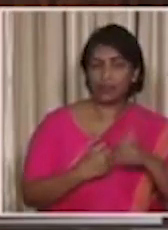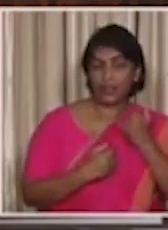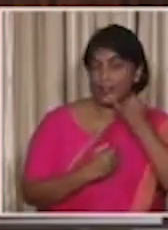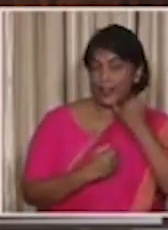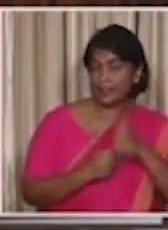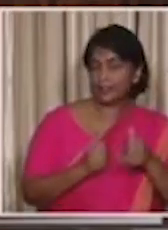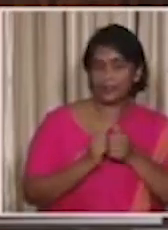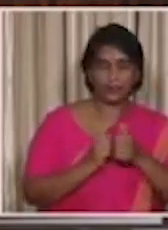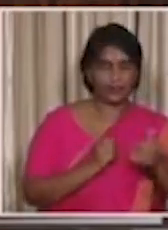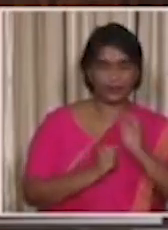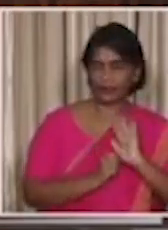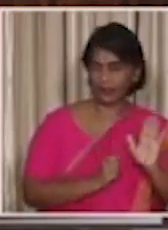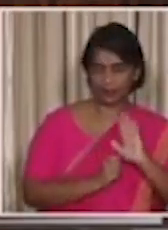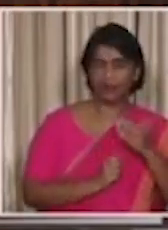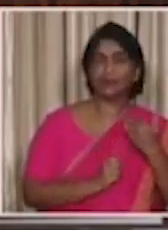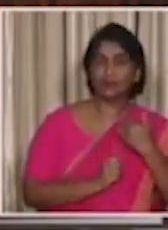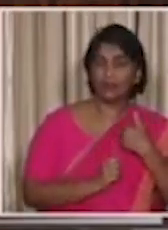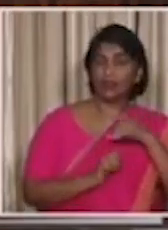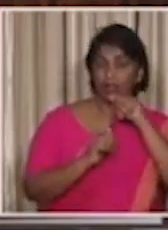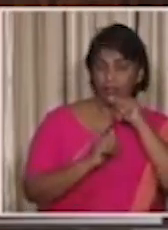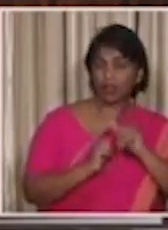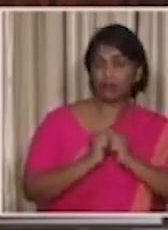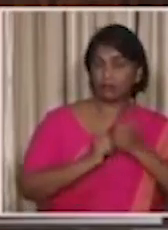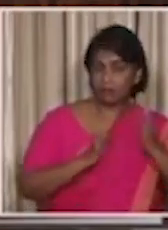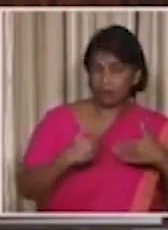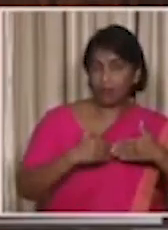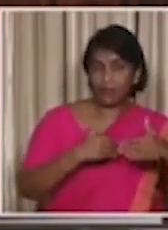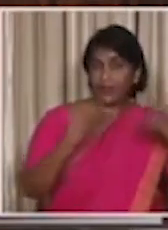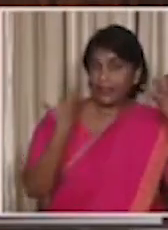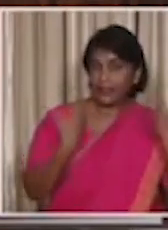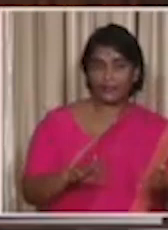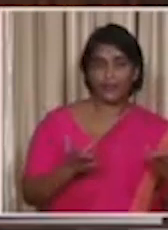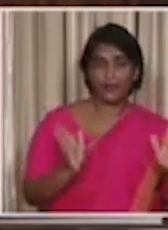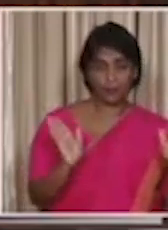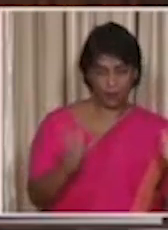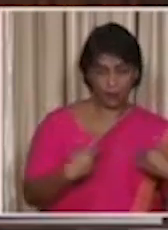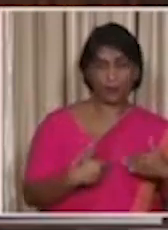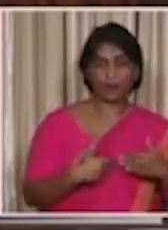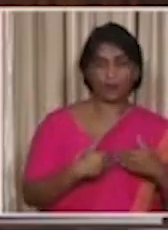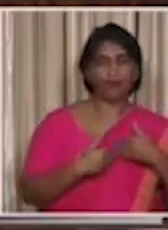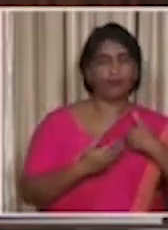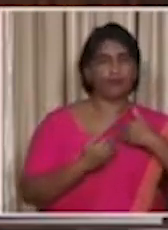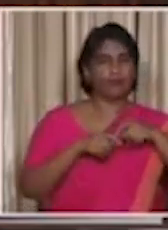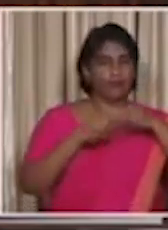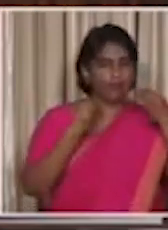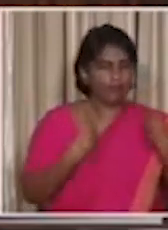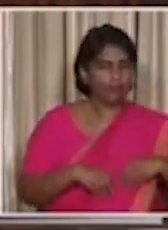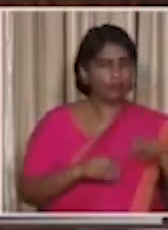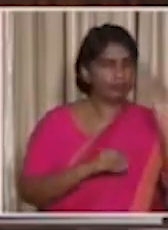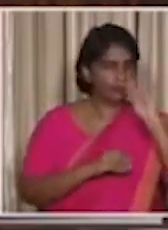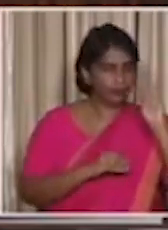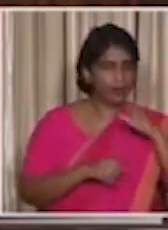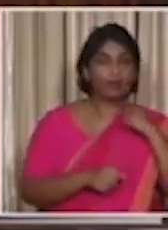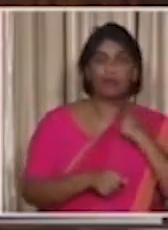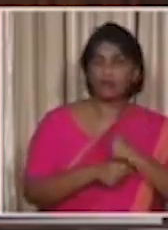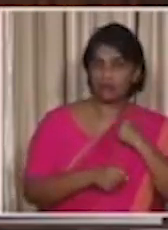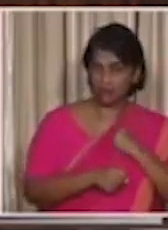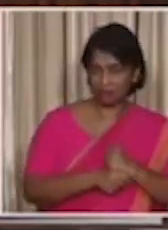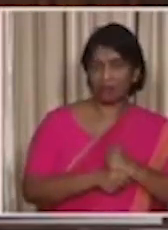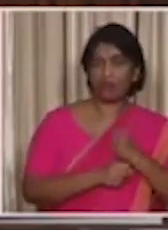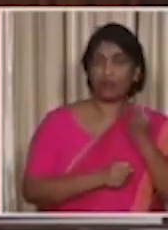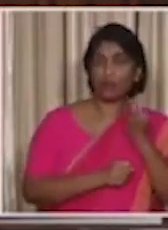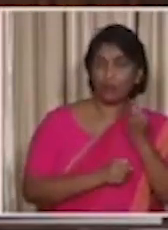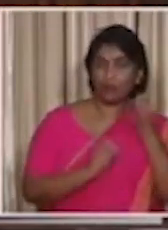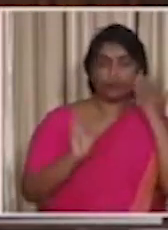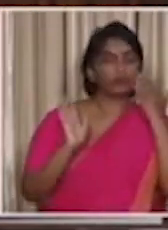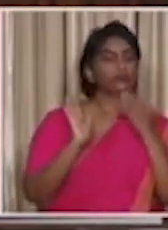පහසු ගමනක් නෙමෙයි. හැබැයි ගමන තවම ඉවර නැහැ. බිඳ වැටීමට ඔන්න මෙන්න කියා තිබුණු රාජ්‍ය මූල්‍ය